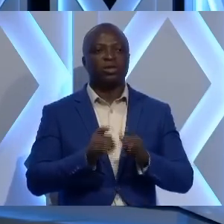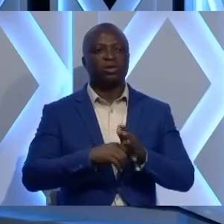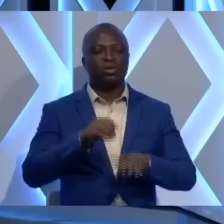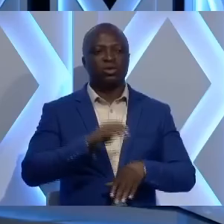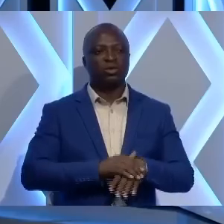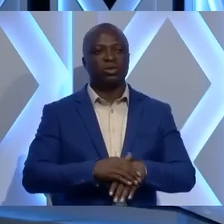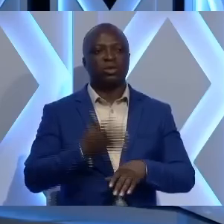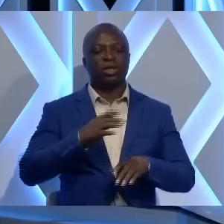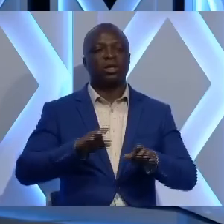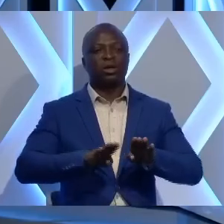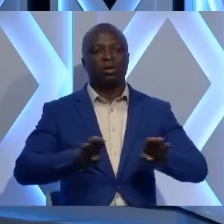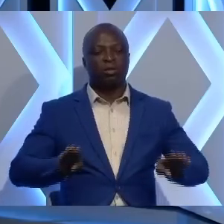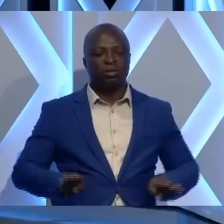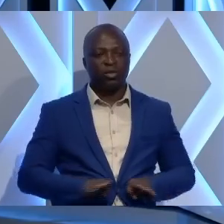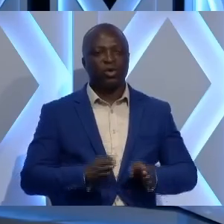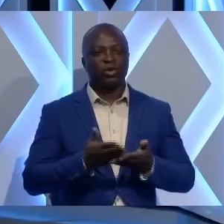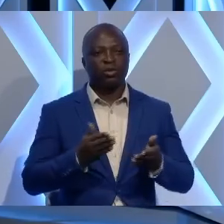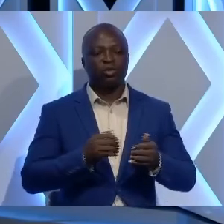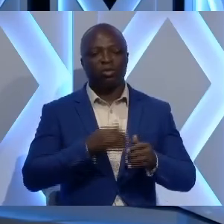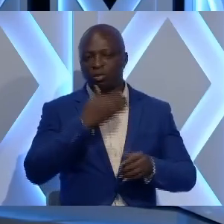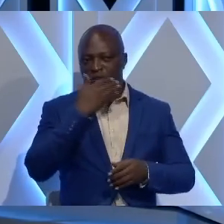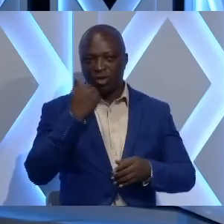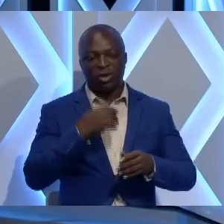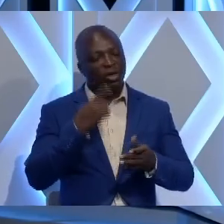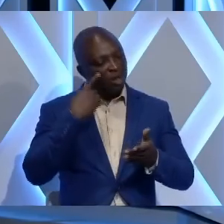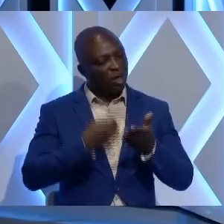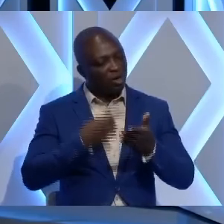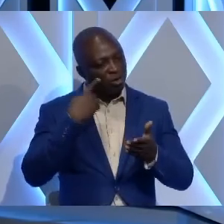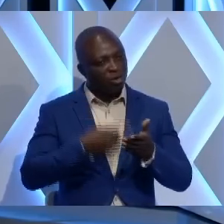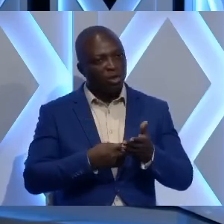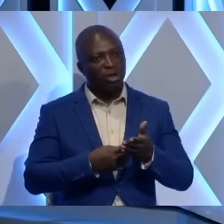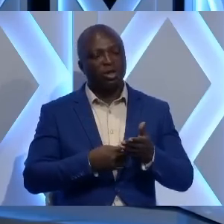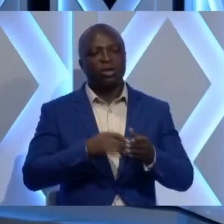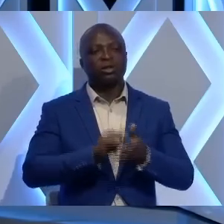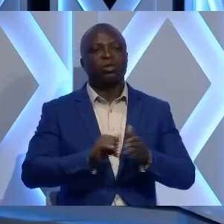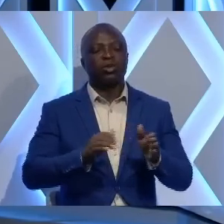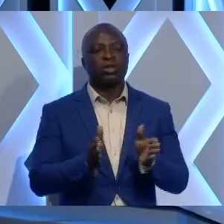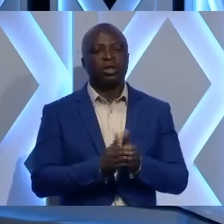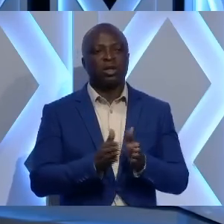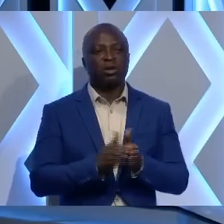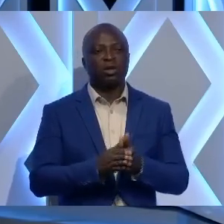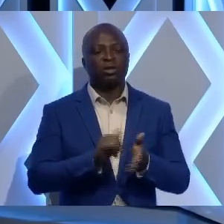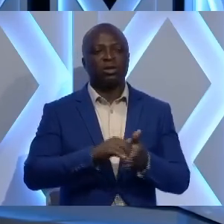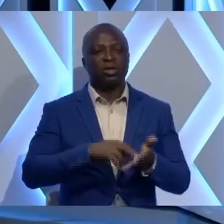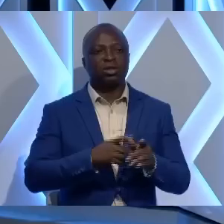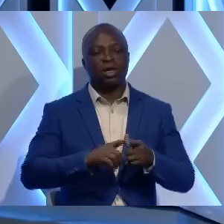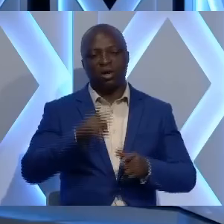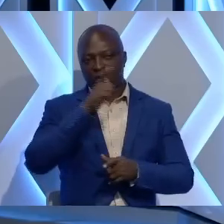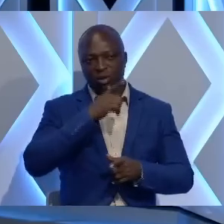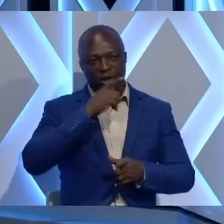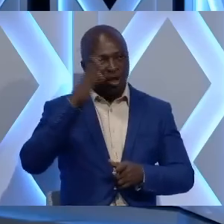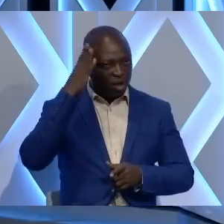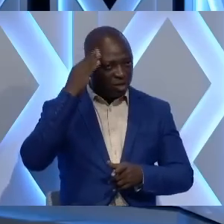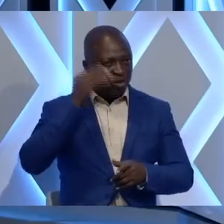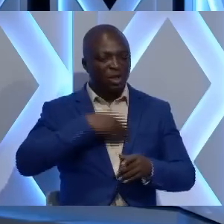ces bio-agresseurs afin de mieux les contrôler. Le CORAF a donc réuni dans ce sens à Lomé experts